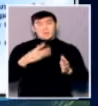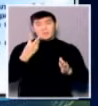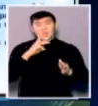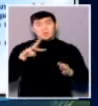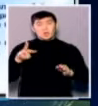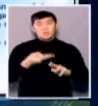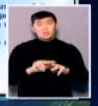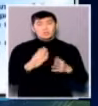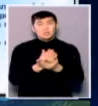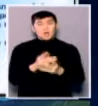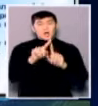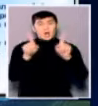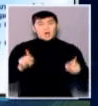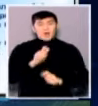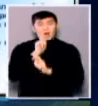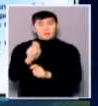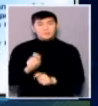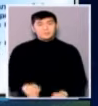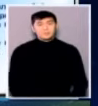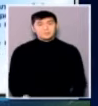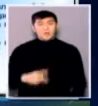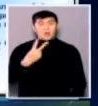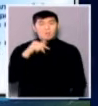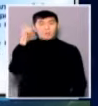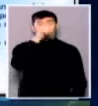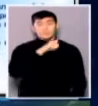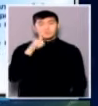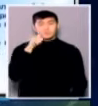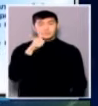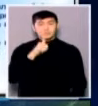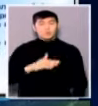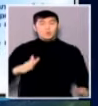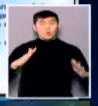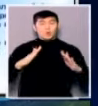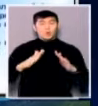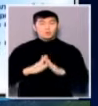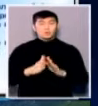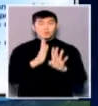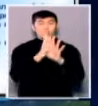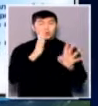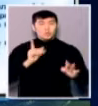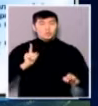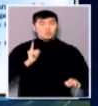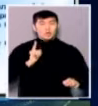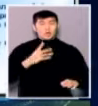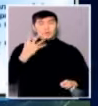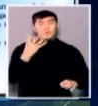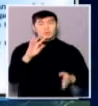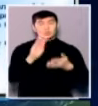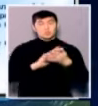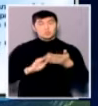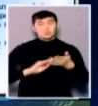теңгенің тұрғын үй сертификаты берілді. 2020 жылы басынан тұрғын үй кезеңді қою үшін 515 өтініш